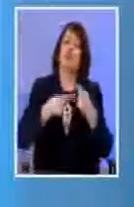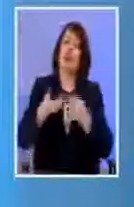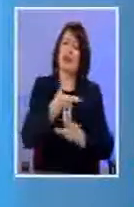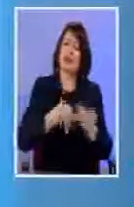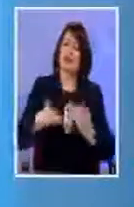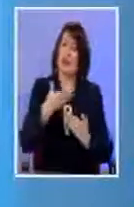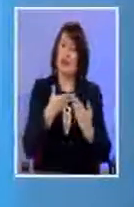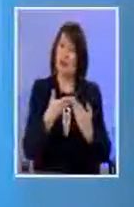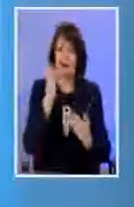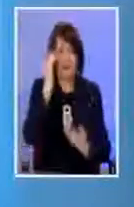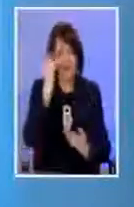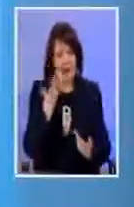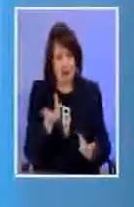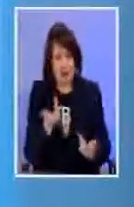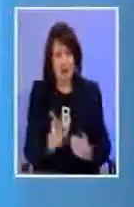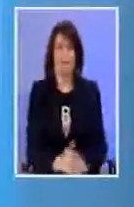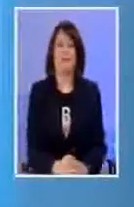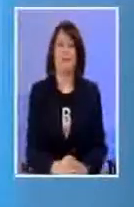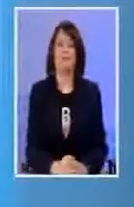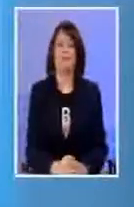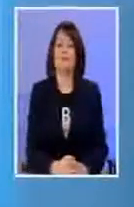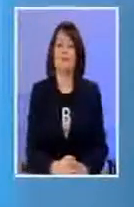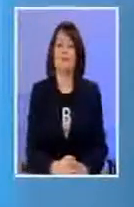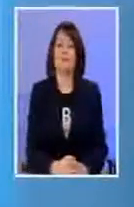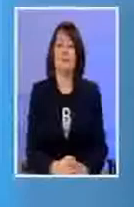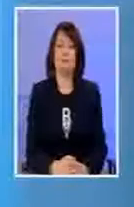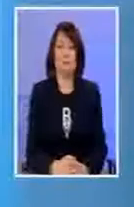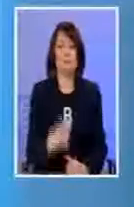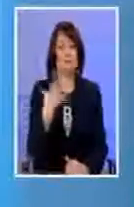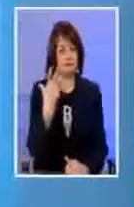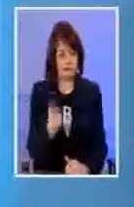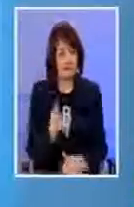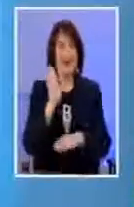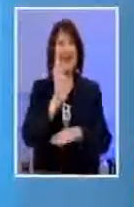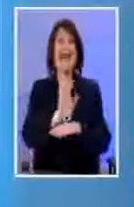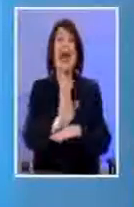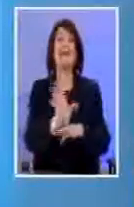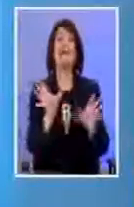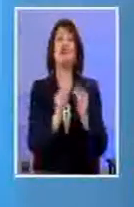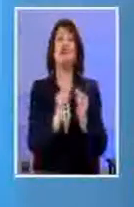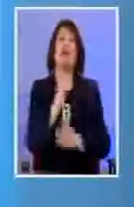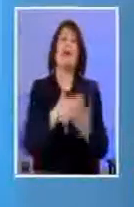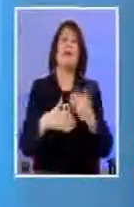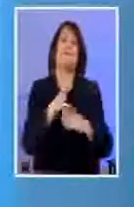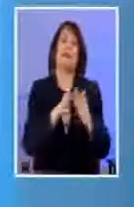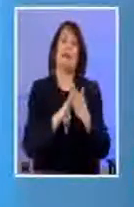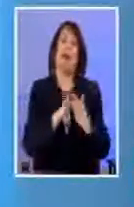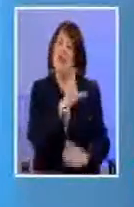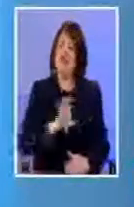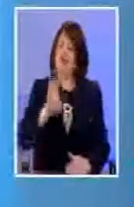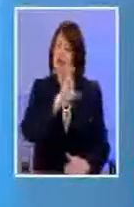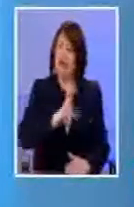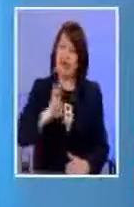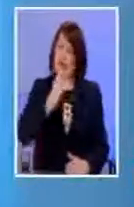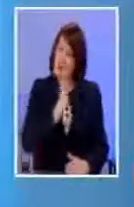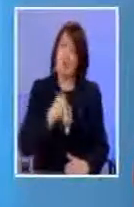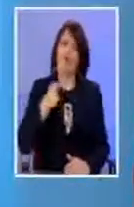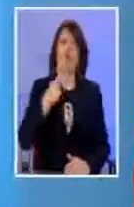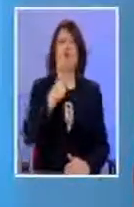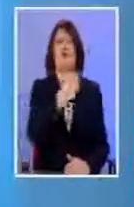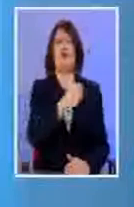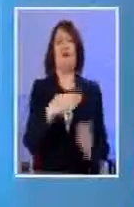ευρωπαϊκές. Ότι θα ισχύει η έκδοση μιας κάρτας αναπηρίας με πανευρωπαϊκή ισχύ, ώστε να διασφαλίζεται